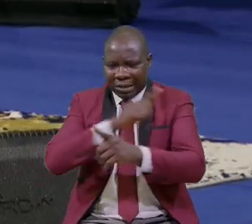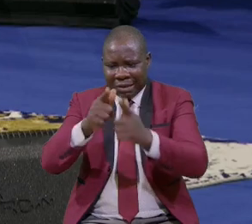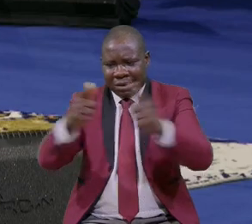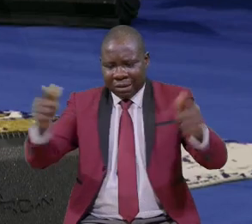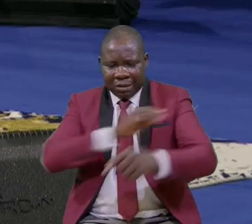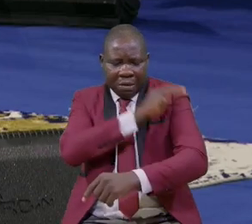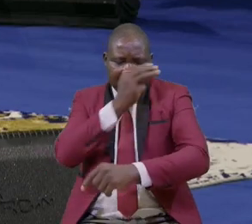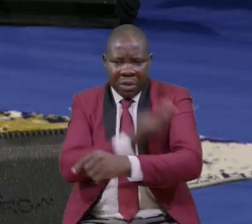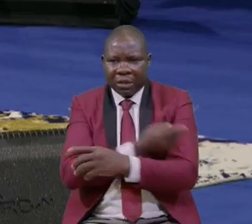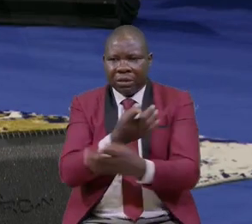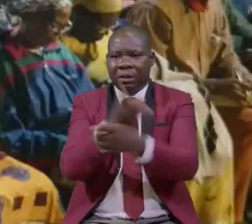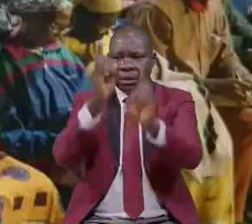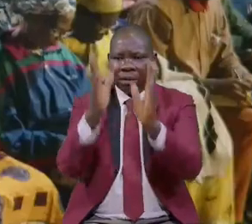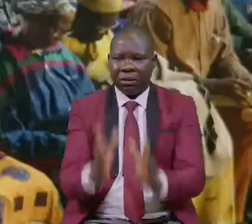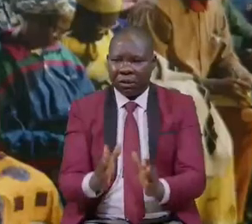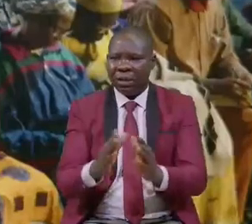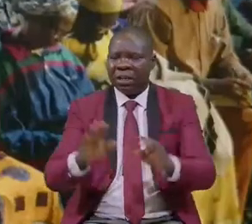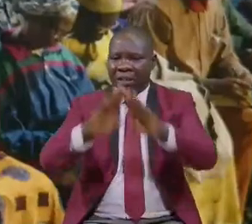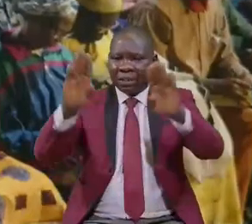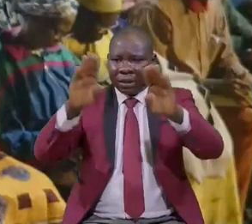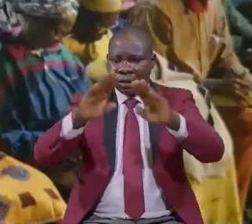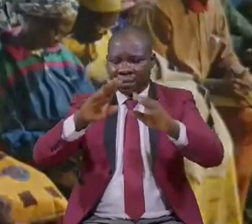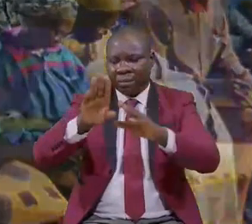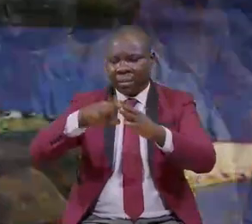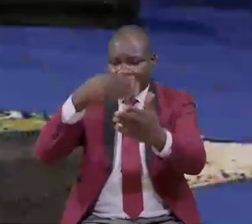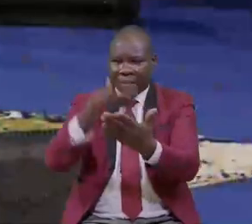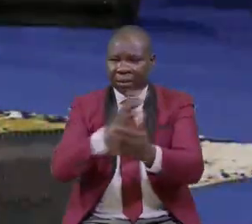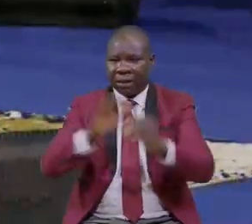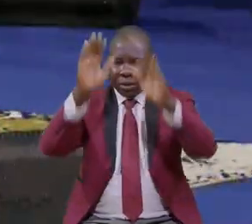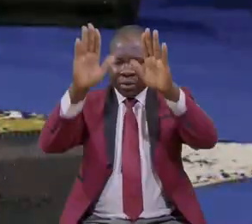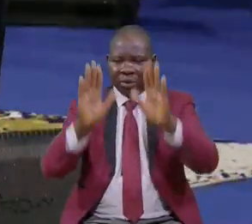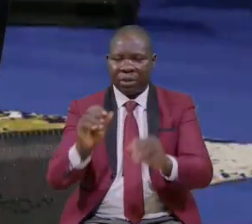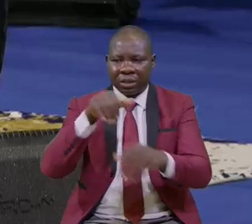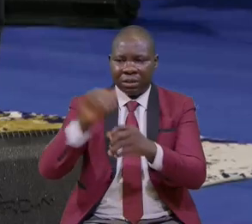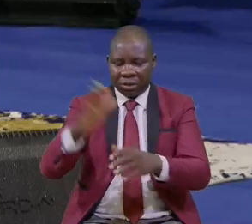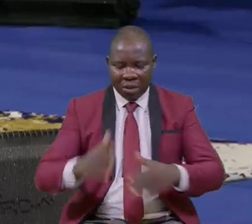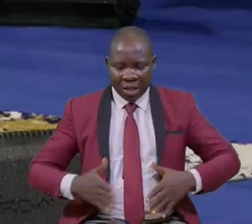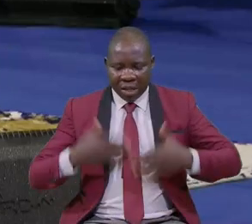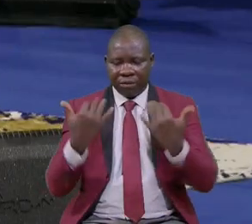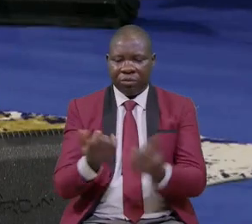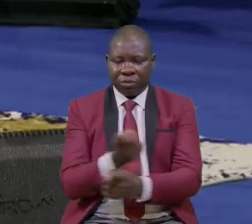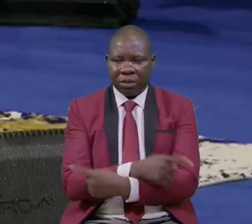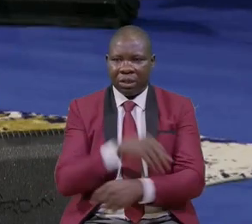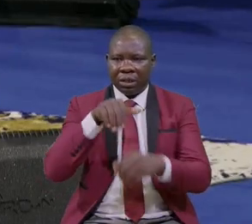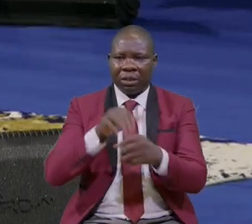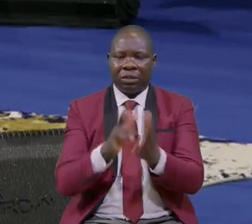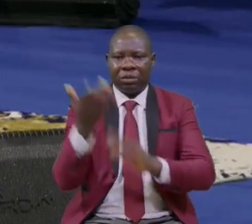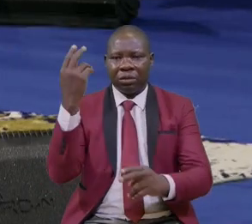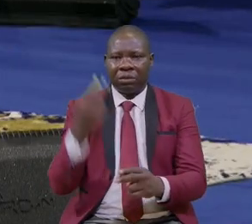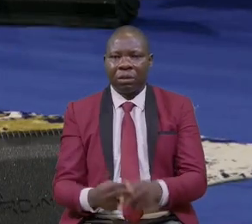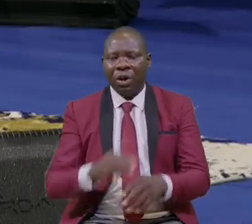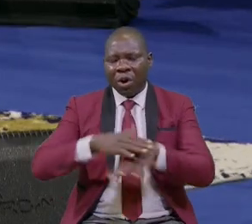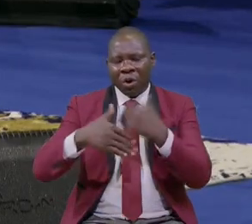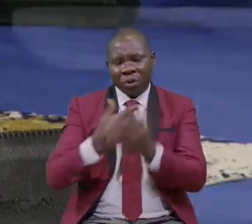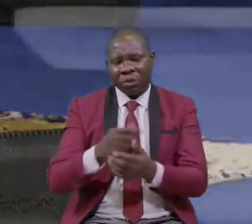prodiges dans ta vie au nom de Jésus sign prodige pour les autres signes